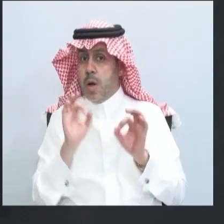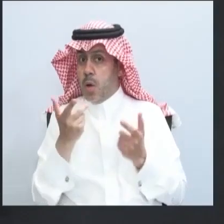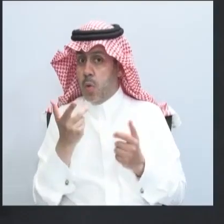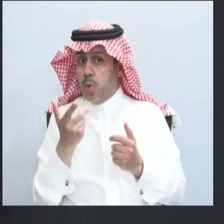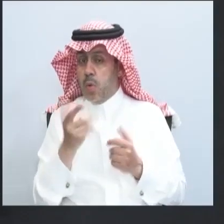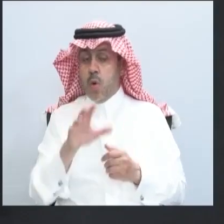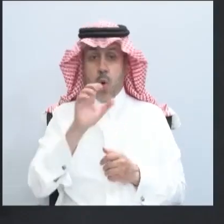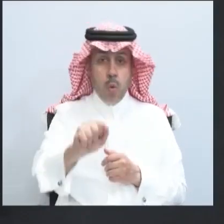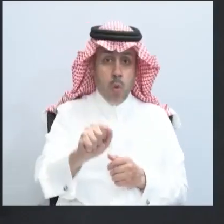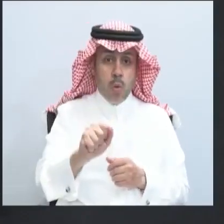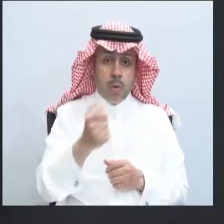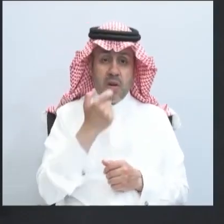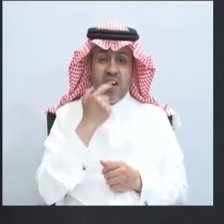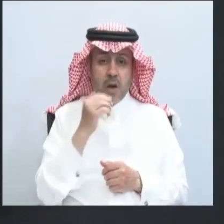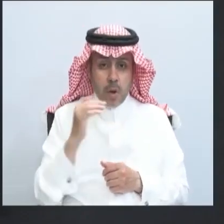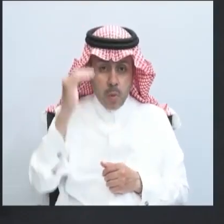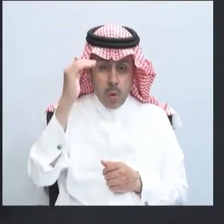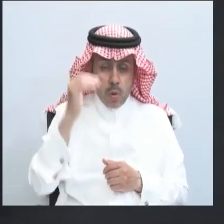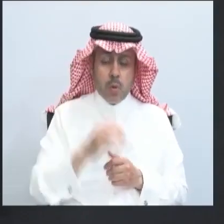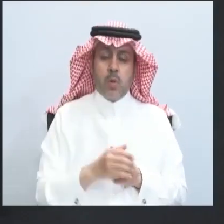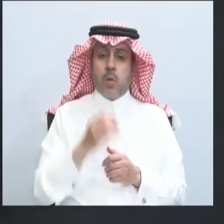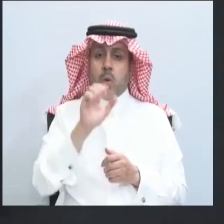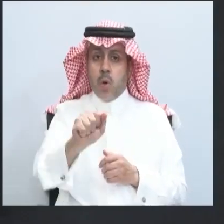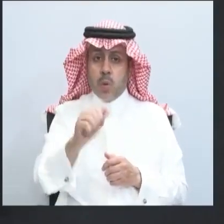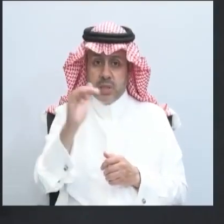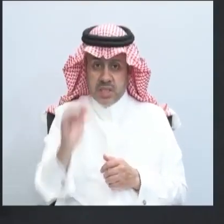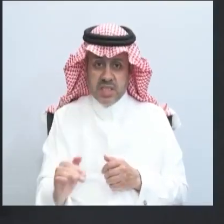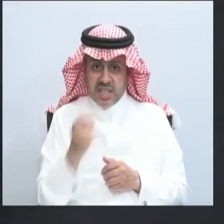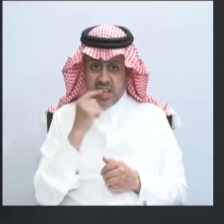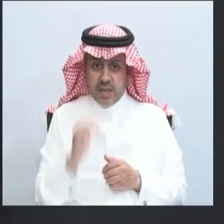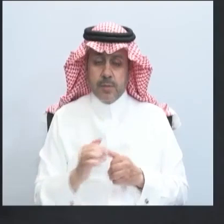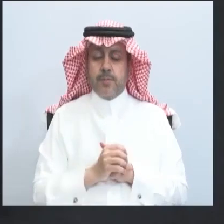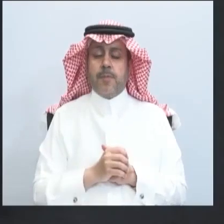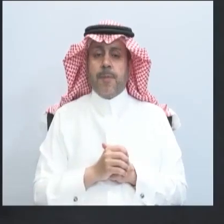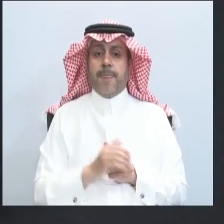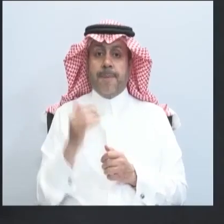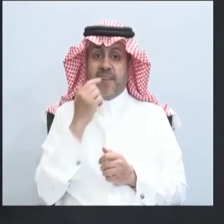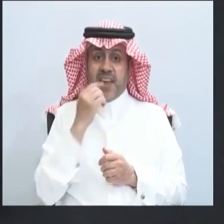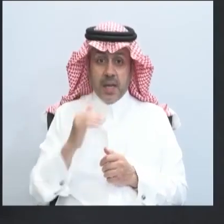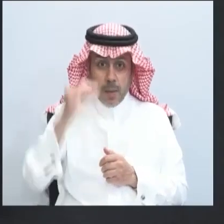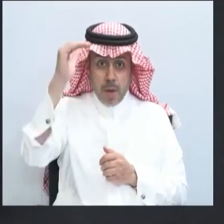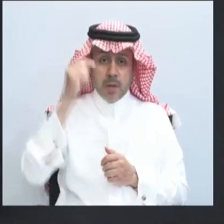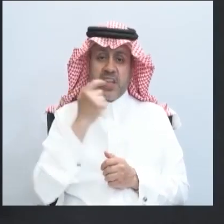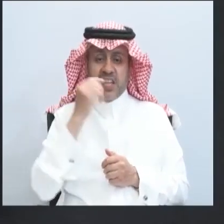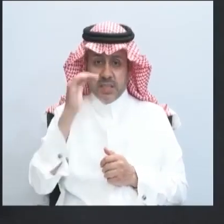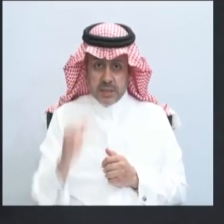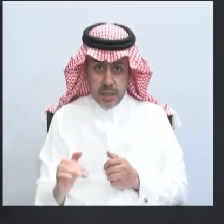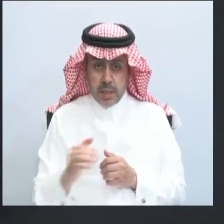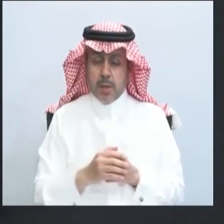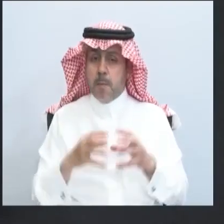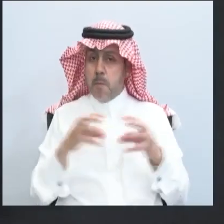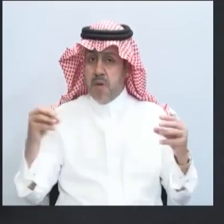حقوق الكبير وحقوق الصغير ماذا يراد بالكبير وماذا